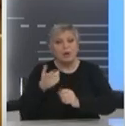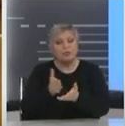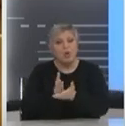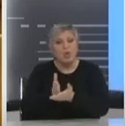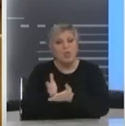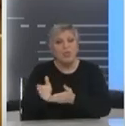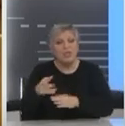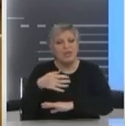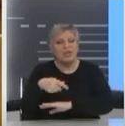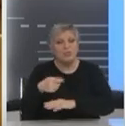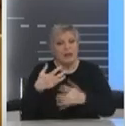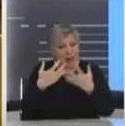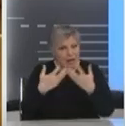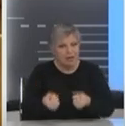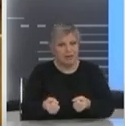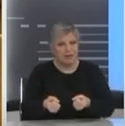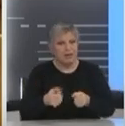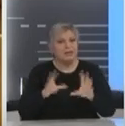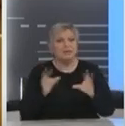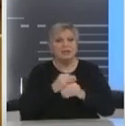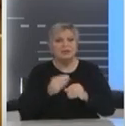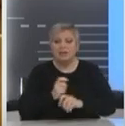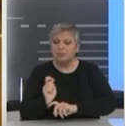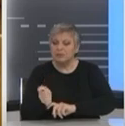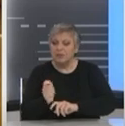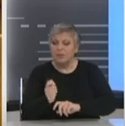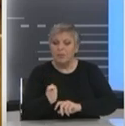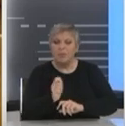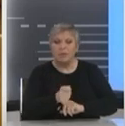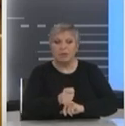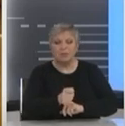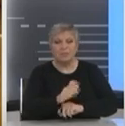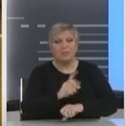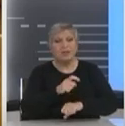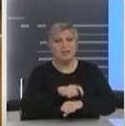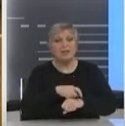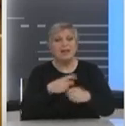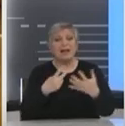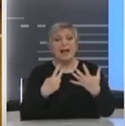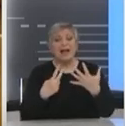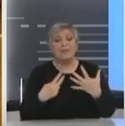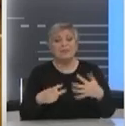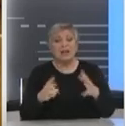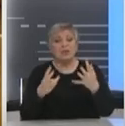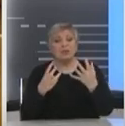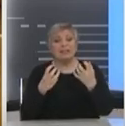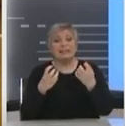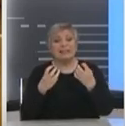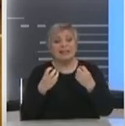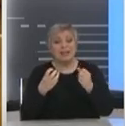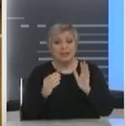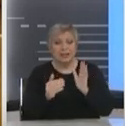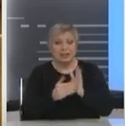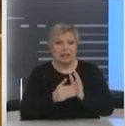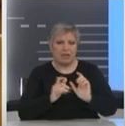επιδομάτων. Με αυτόν τον τρόπο, 730.000 οικογένειες από τις 800.000 που λαμβάνουν